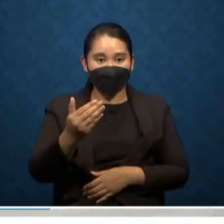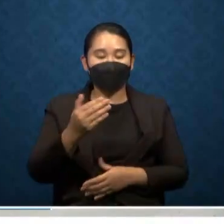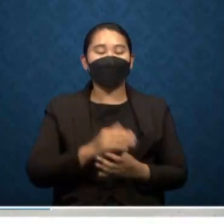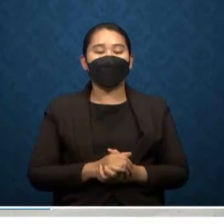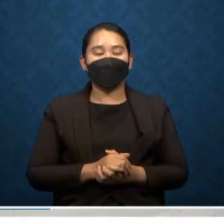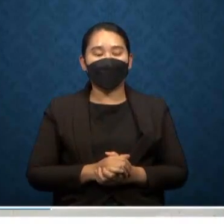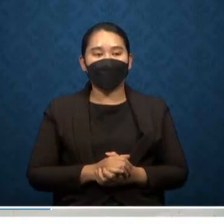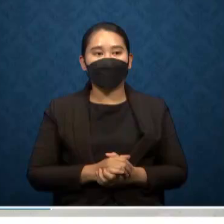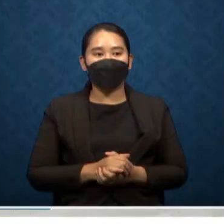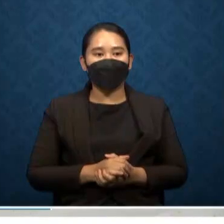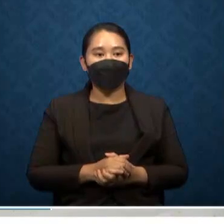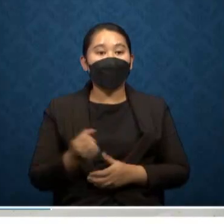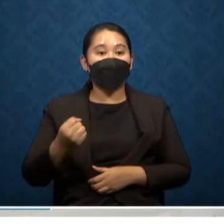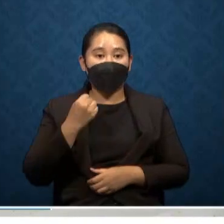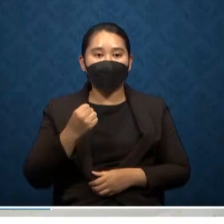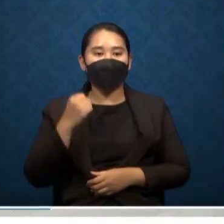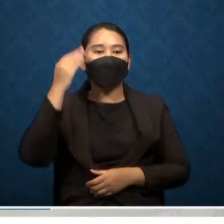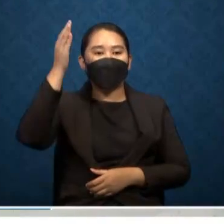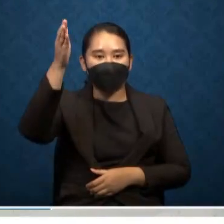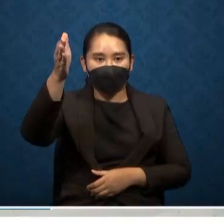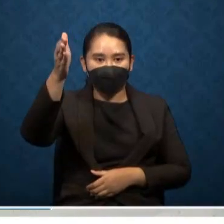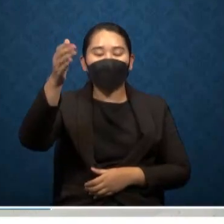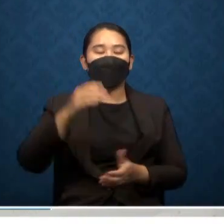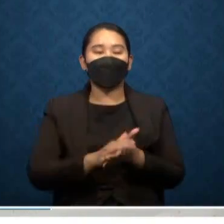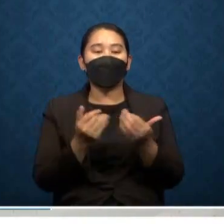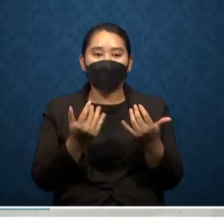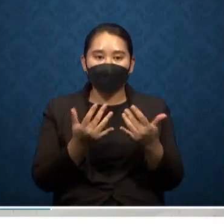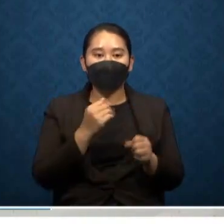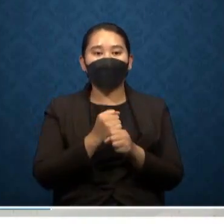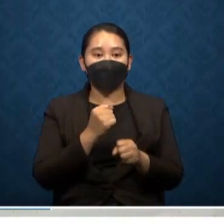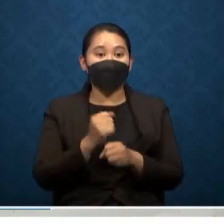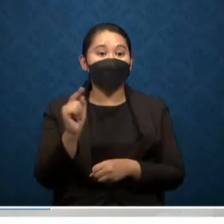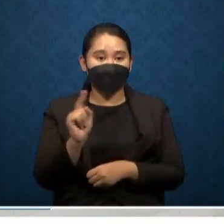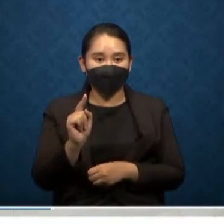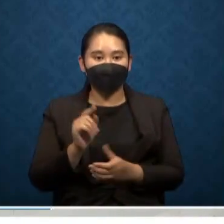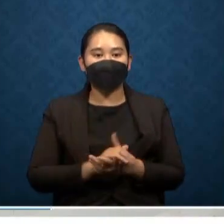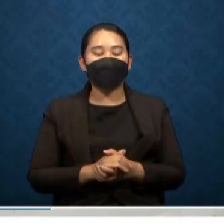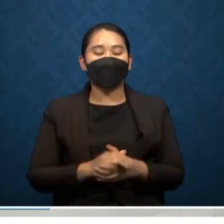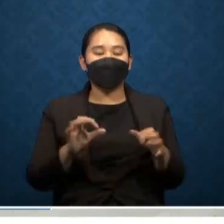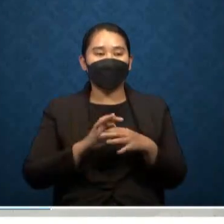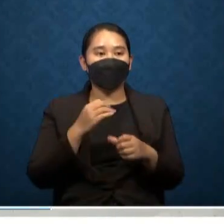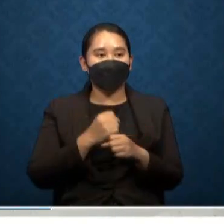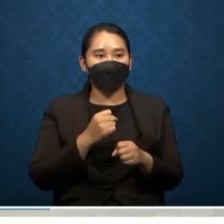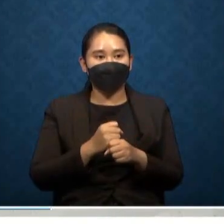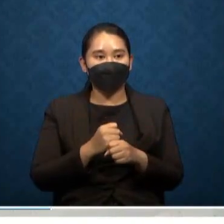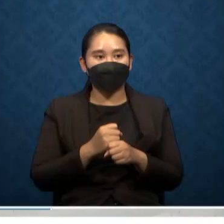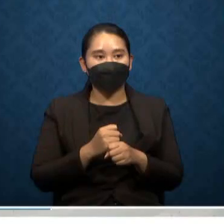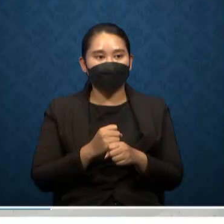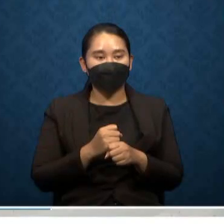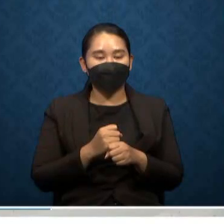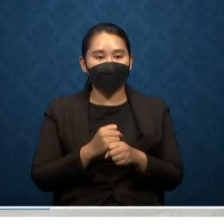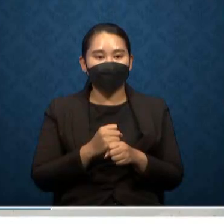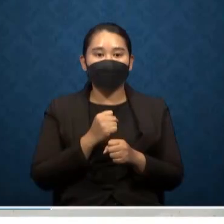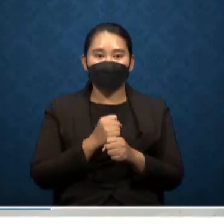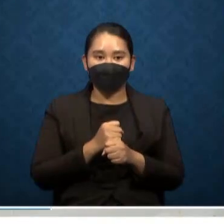sustainability นะครับในอนาคตนั้นก็อีกเรื่องนึงที่จะต้องดำเนินการก็คือในเรื่องของการทำในเรื่องของการ